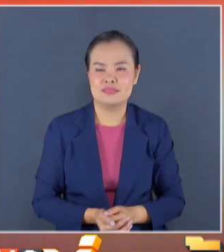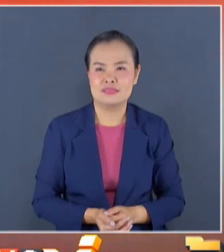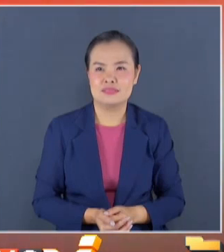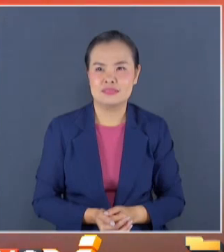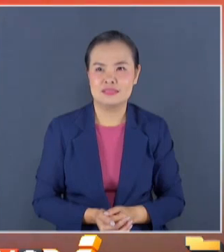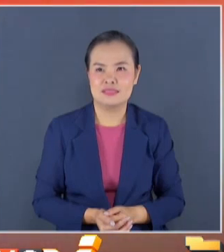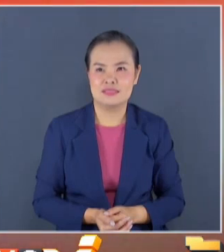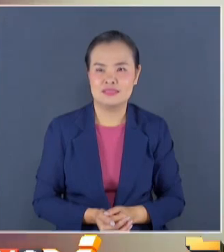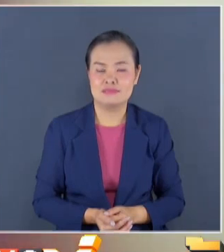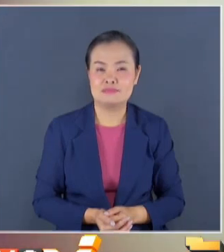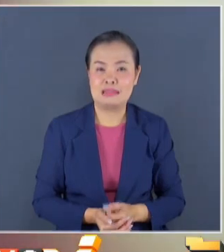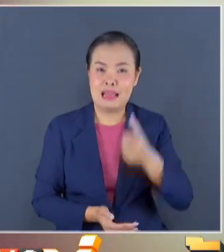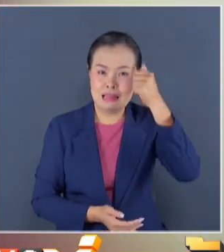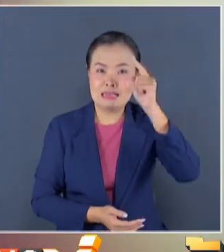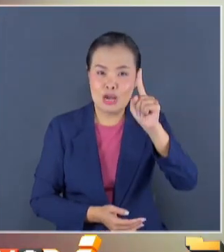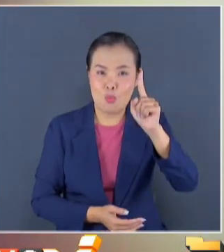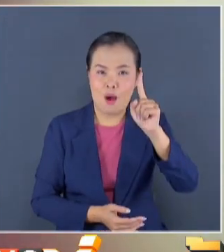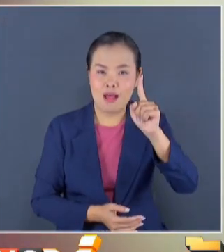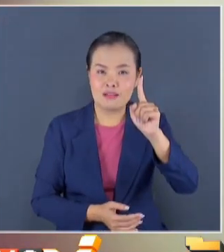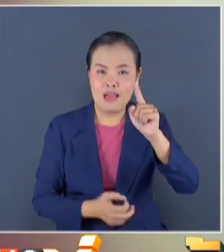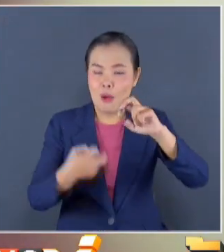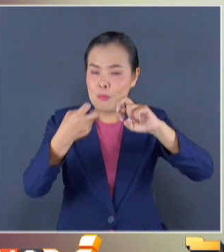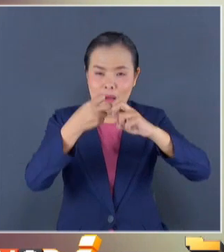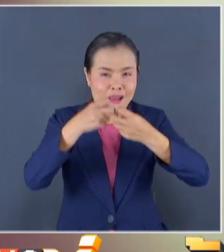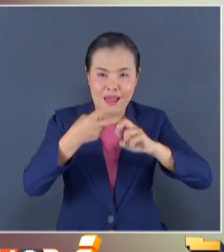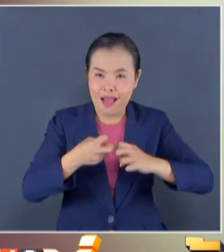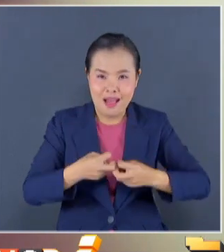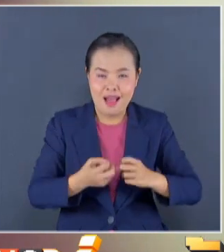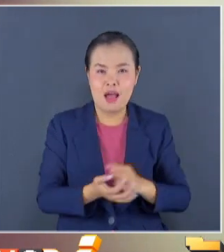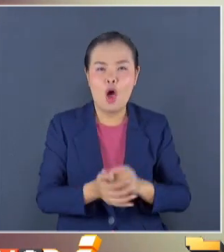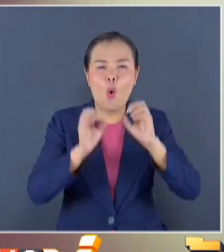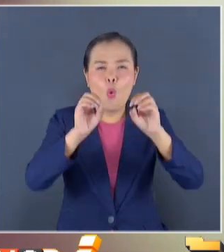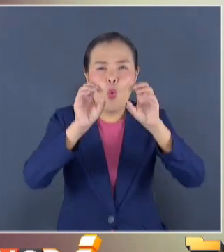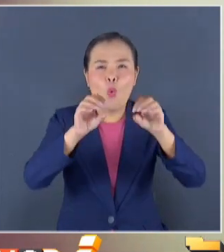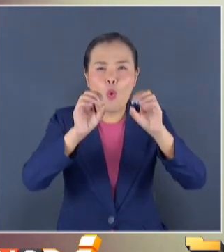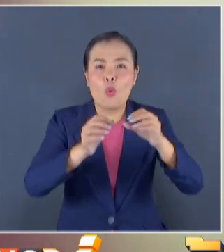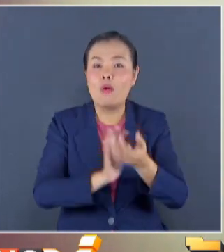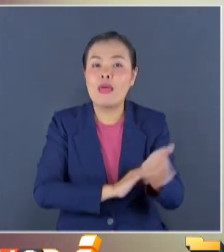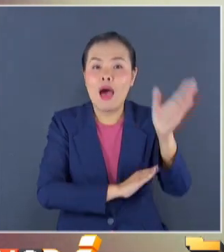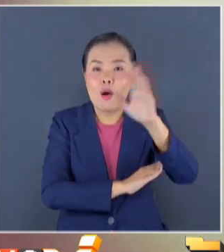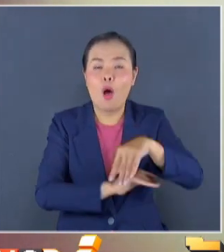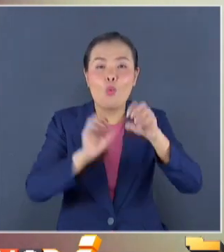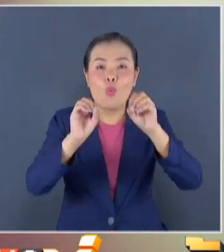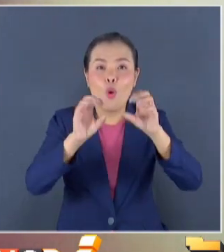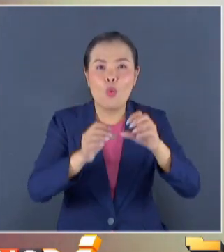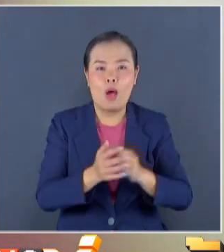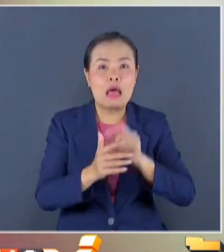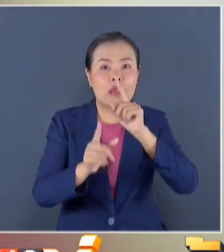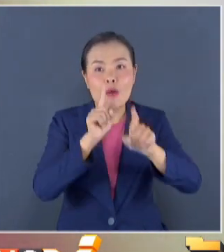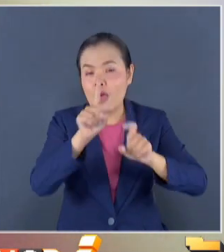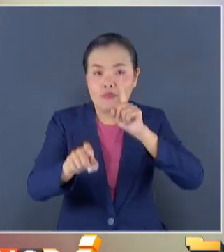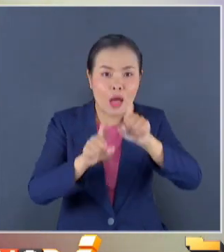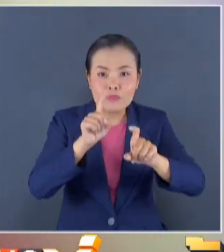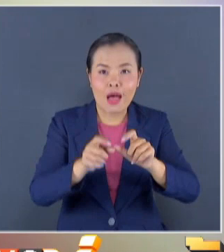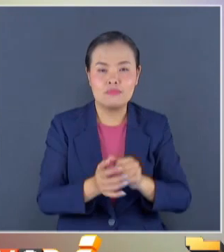ดูคลิปฮะ1วันพันเหตุการณ์แล้วเด็กเล็กๆอ่ะโดยเฉพาะเด็กประถมเนี่ยเขาจะเรียกครูครับครูครับทั้งวันเลยเพราะว่าเขามีคำถามเยอะไงคุณผู้ช